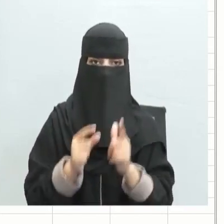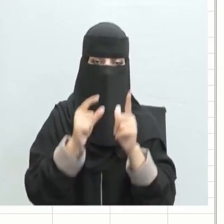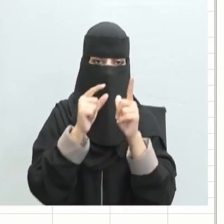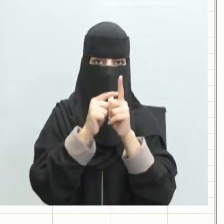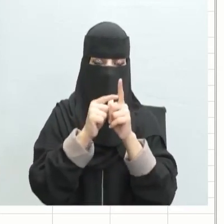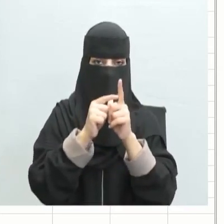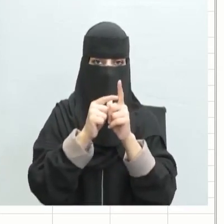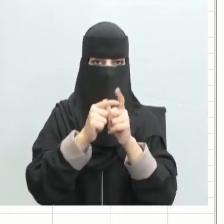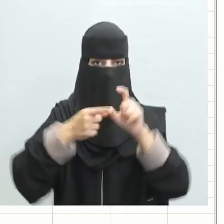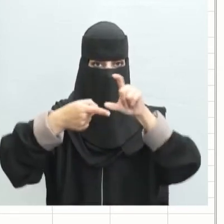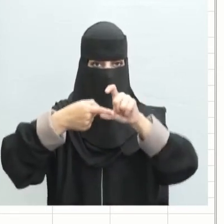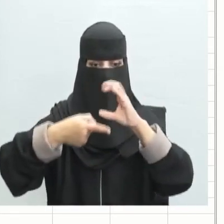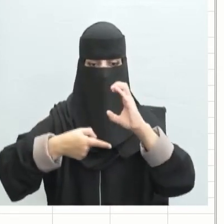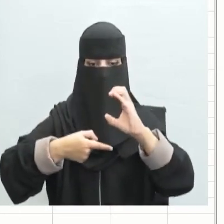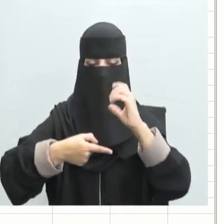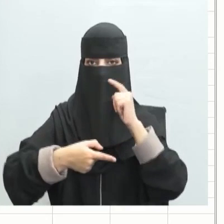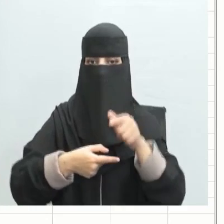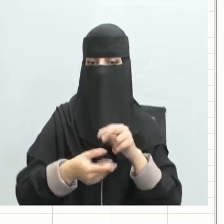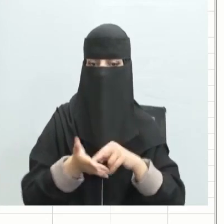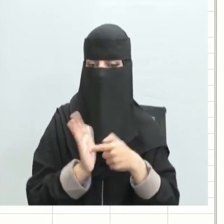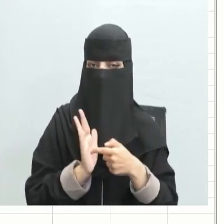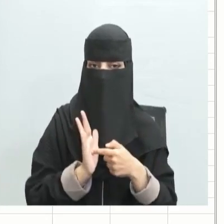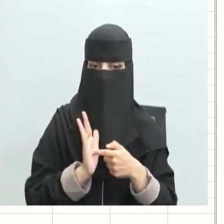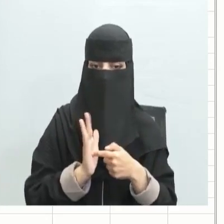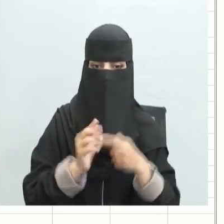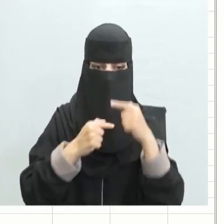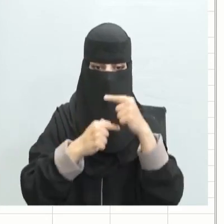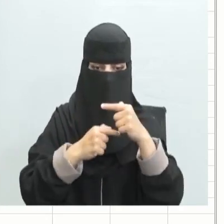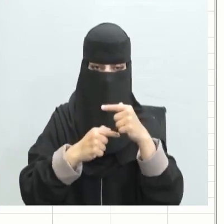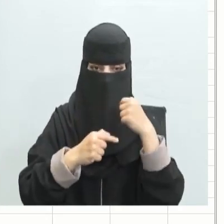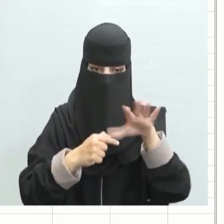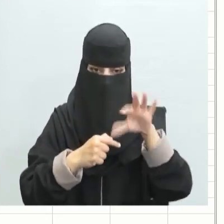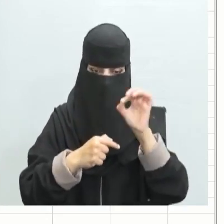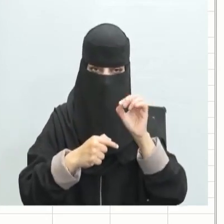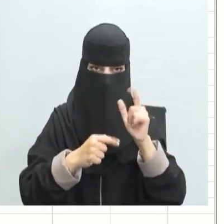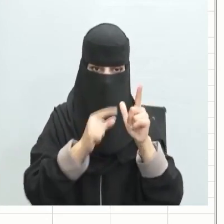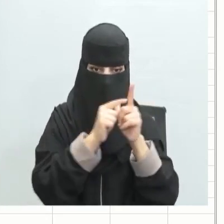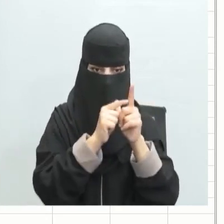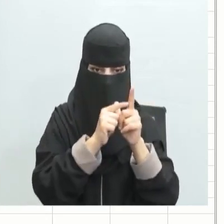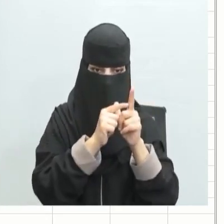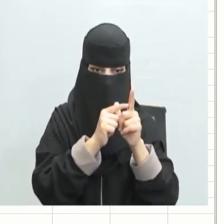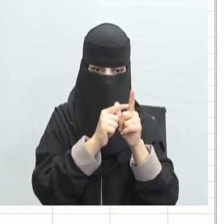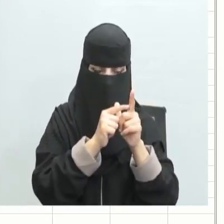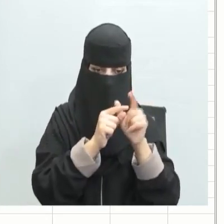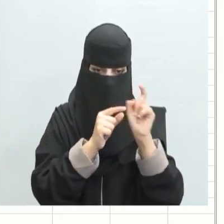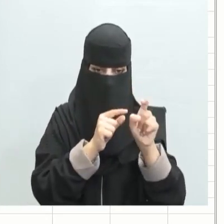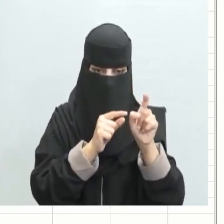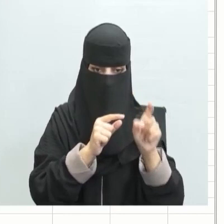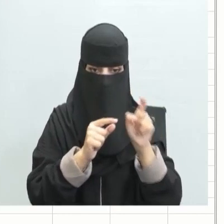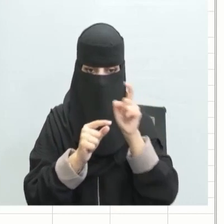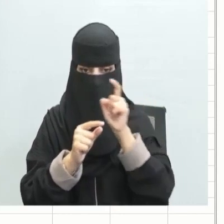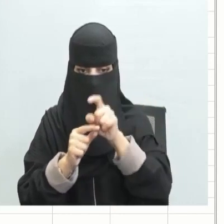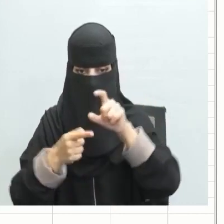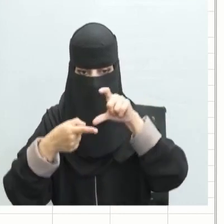السي قسمت البي على السي فبقول تساوي اختار البي الان واضع القسمه